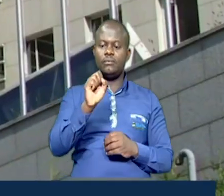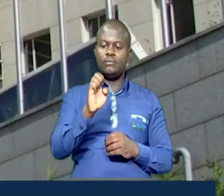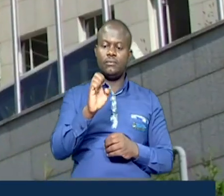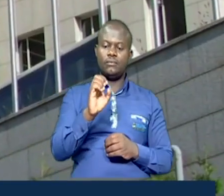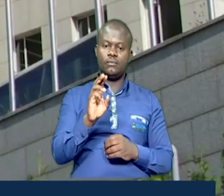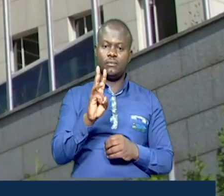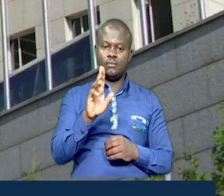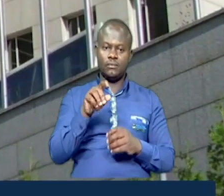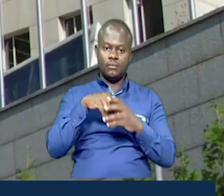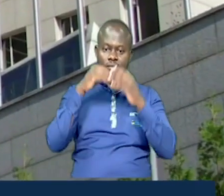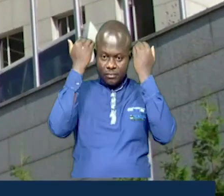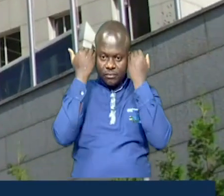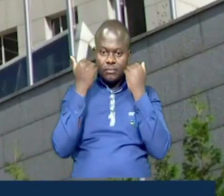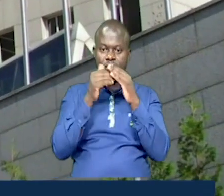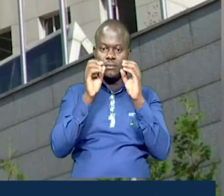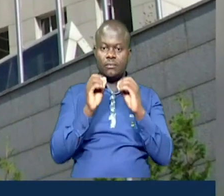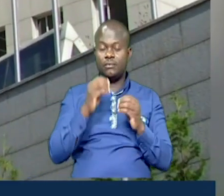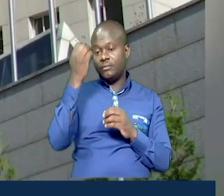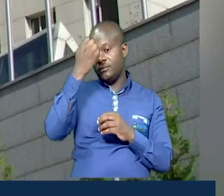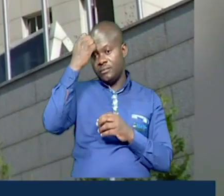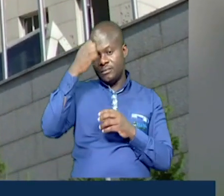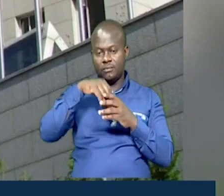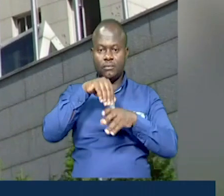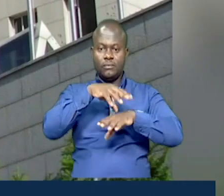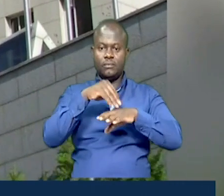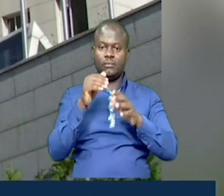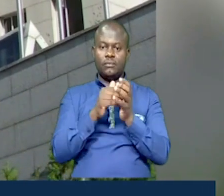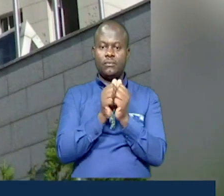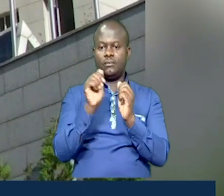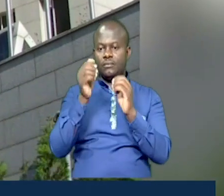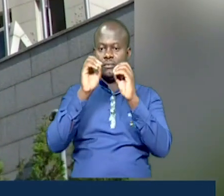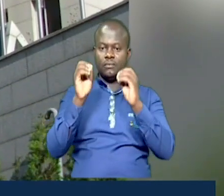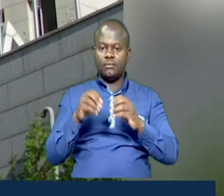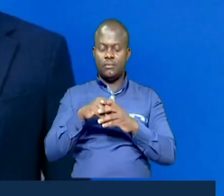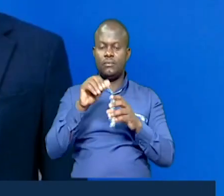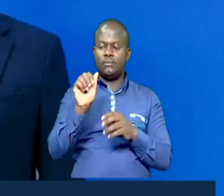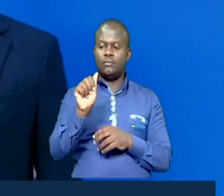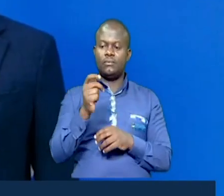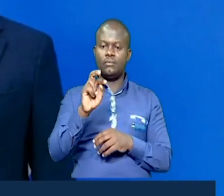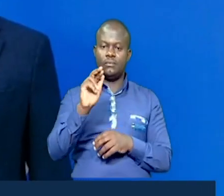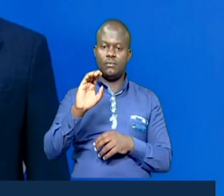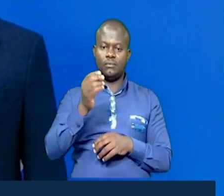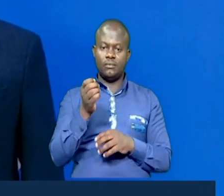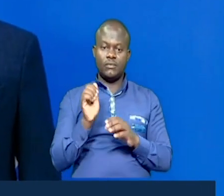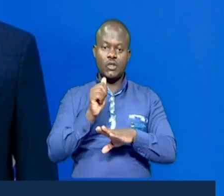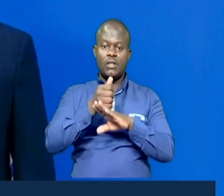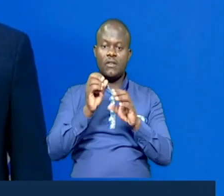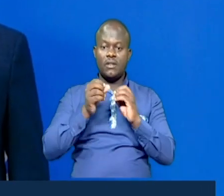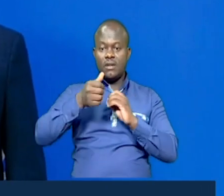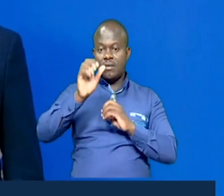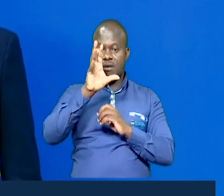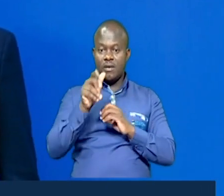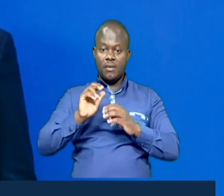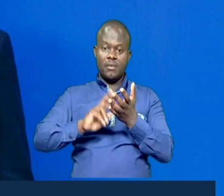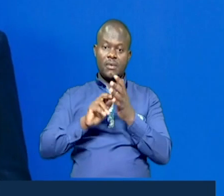Korea, ukagira ibiro byo mu Burayi biherereye muri Sweden ndetse n'ibindi muri Autriche. Gushyira icyicaro cyawo muri Afurika bikaba byaremejwe mu